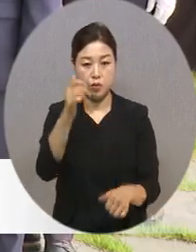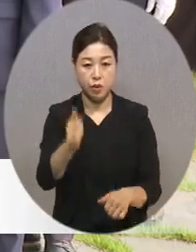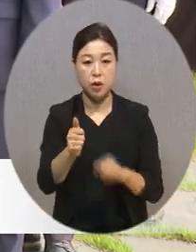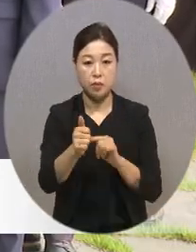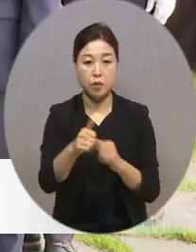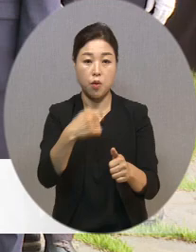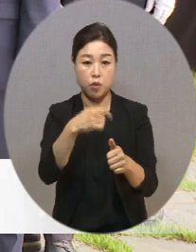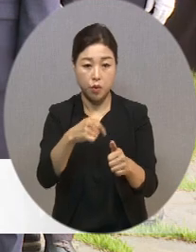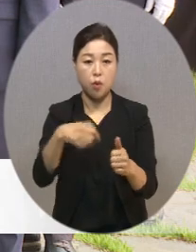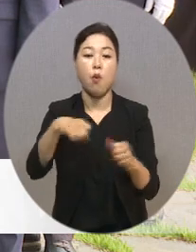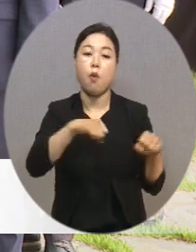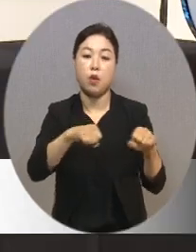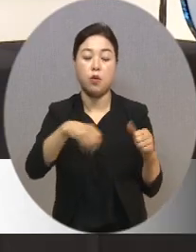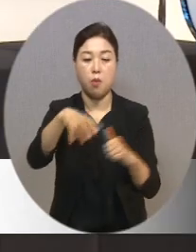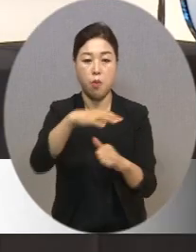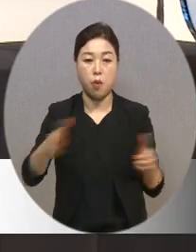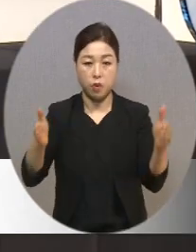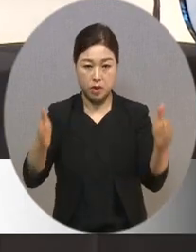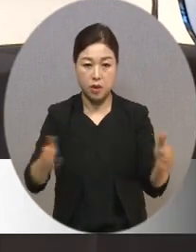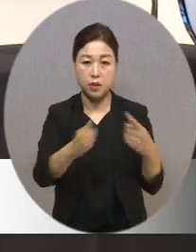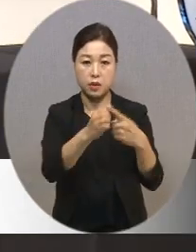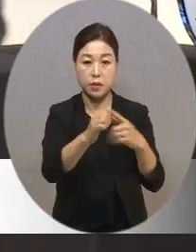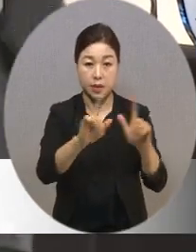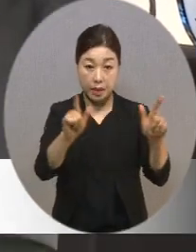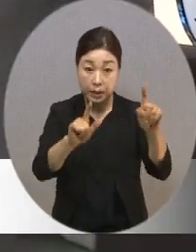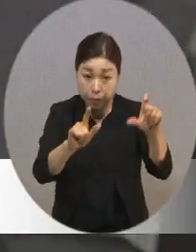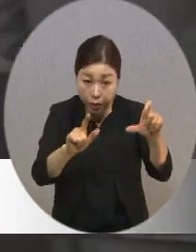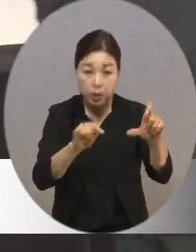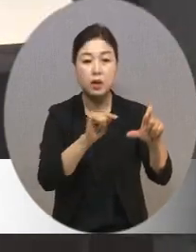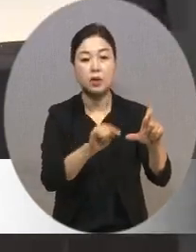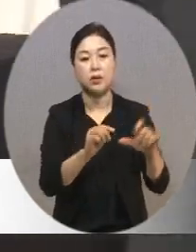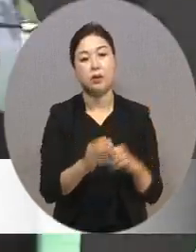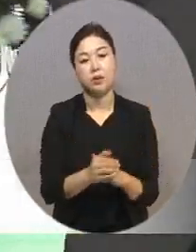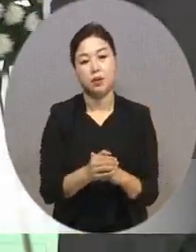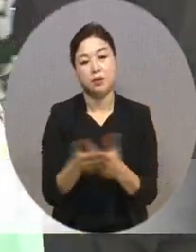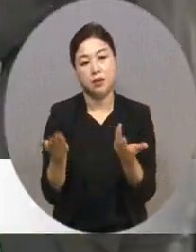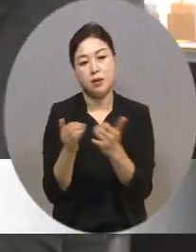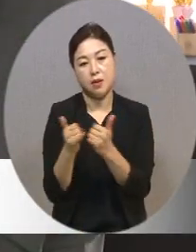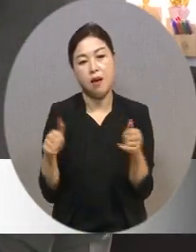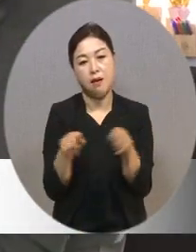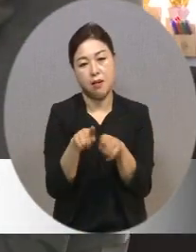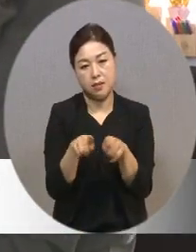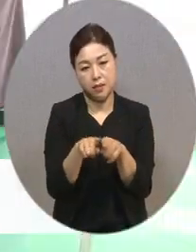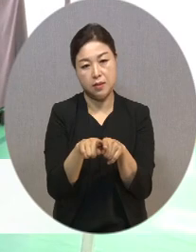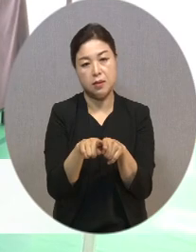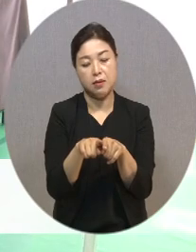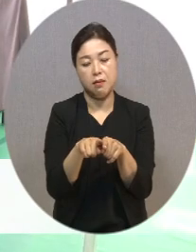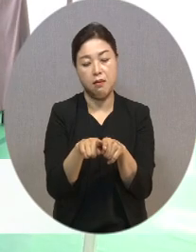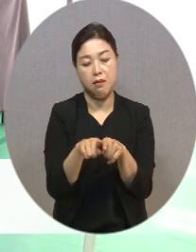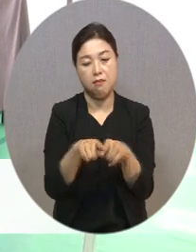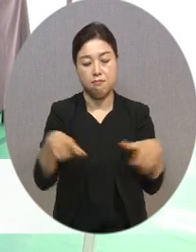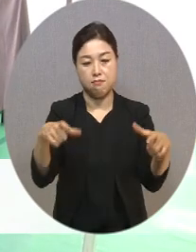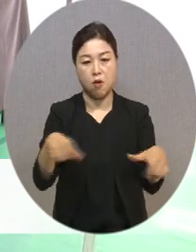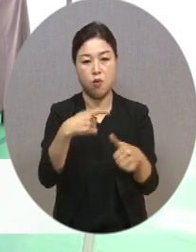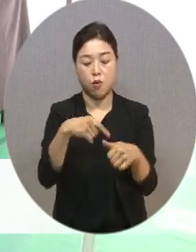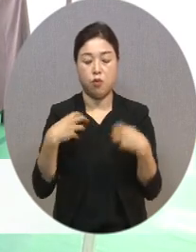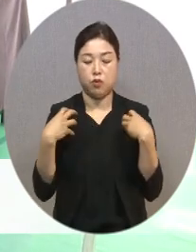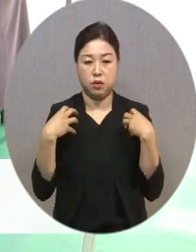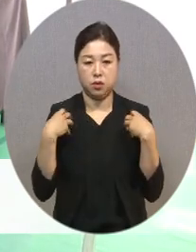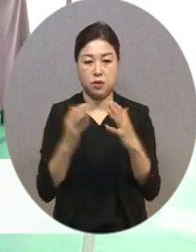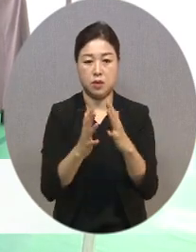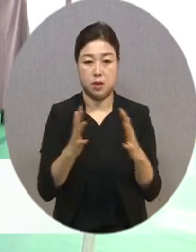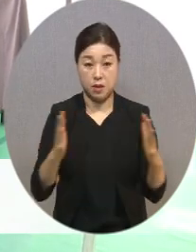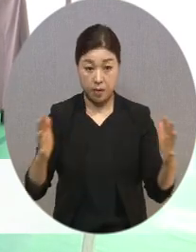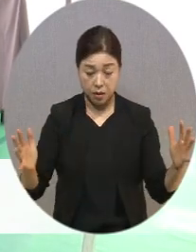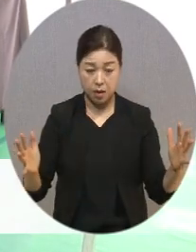보호주간 첫날인 15일 간부들과 함께 도교육청 청사 본관 앞 잔디밭에 꾸려진